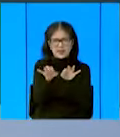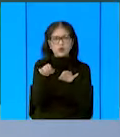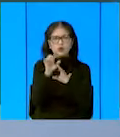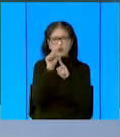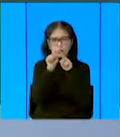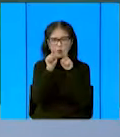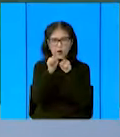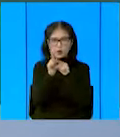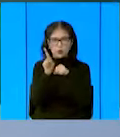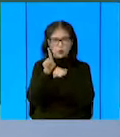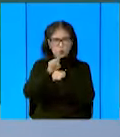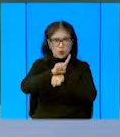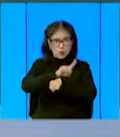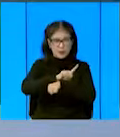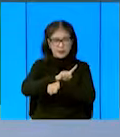berbentuk bulat, dan berduri.